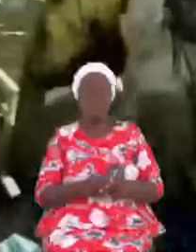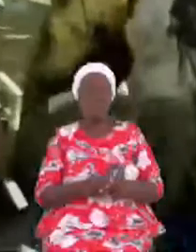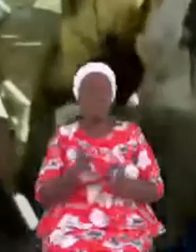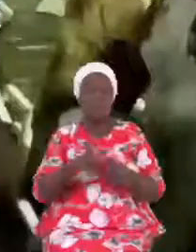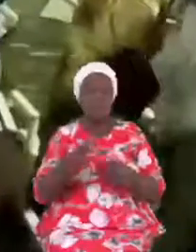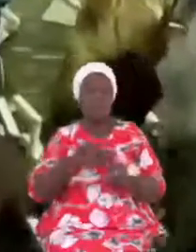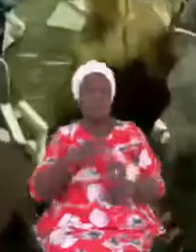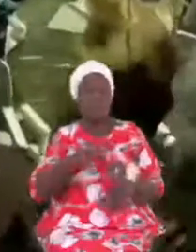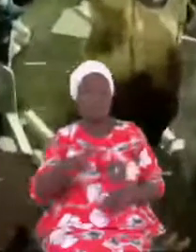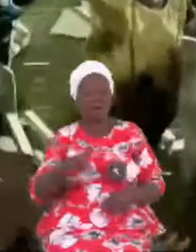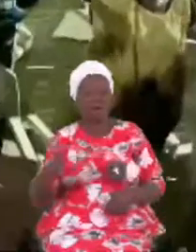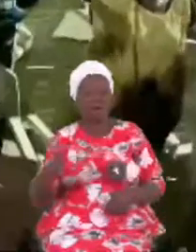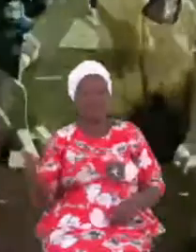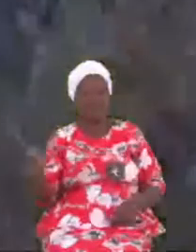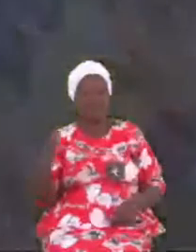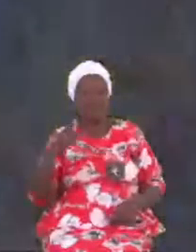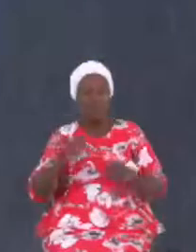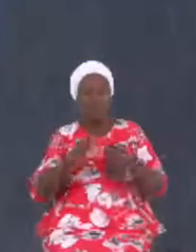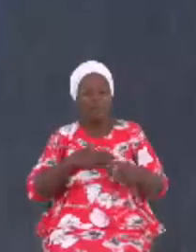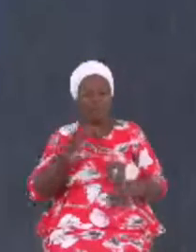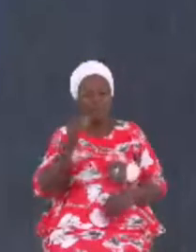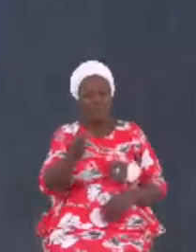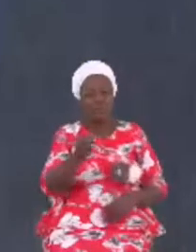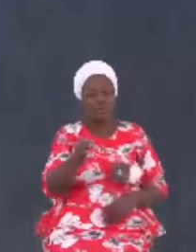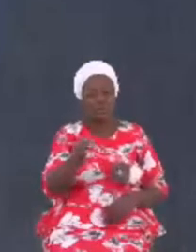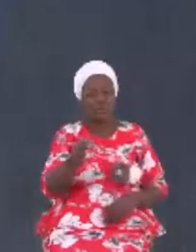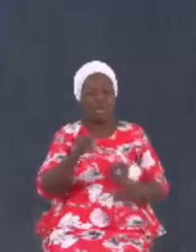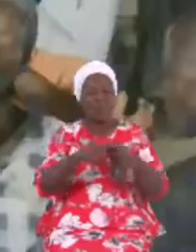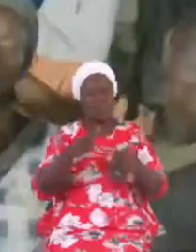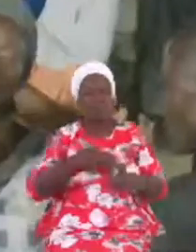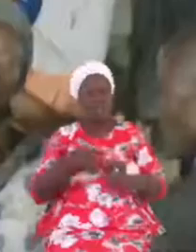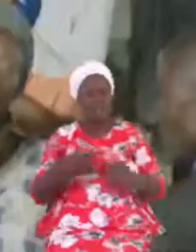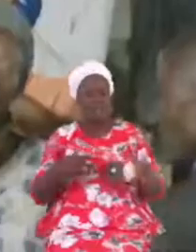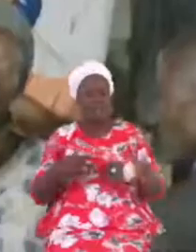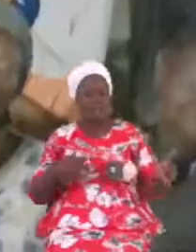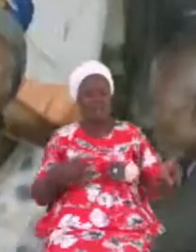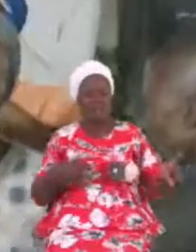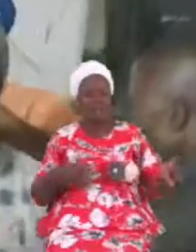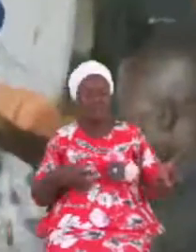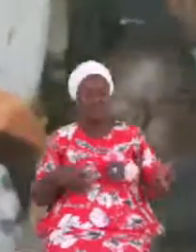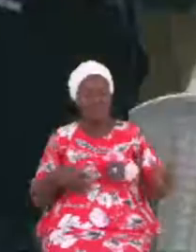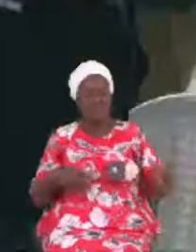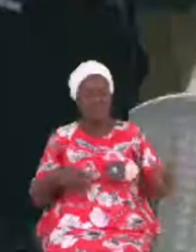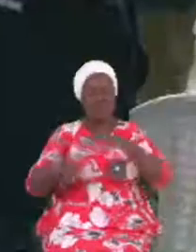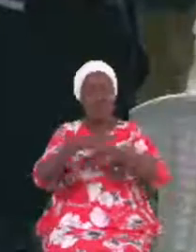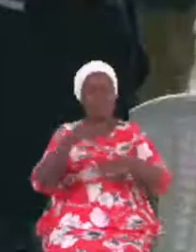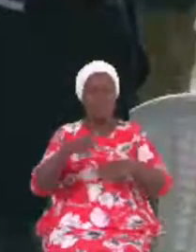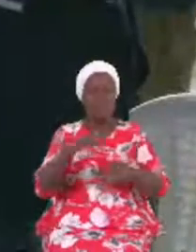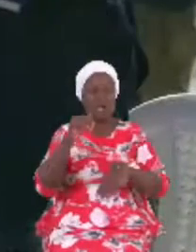À ma droite, devant moi, à ma gauche, à la